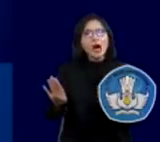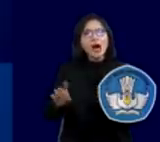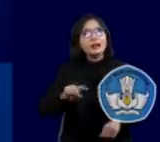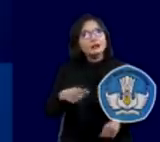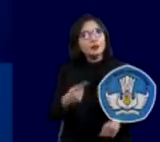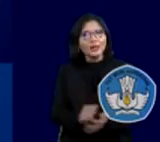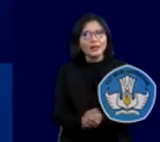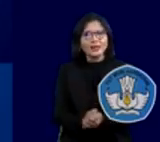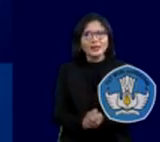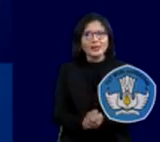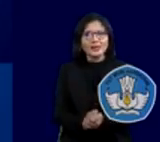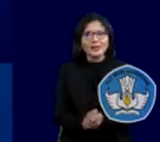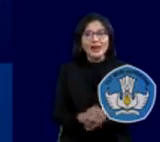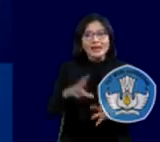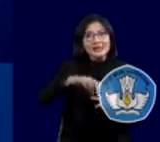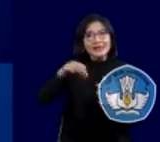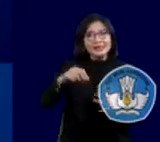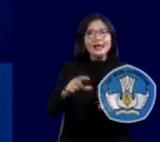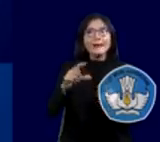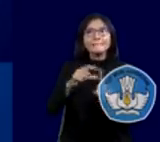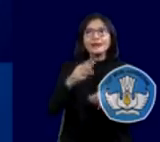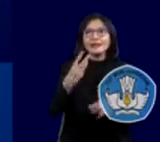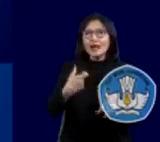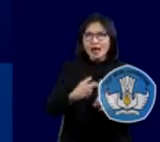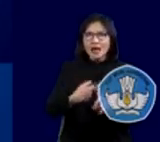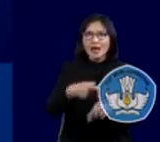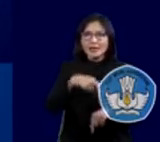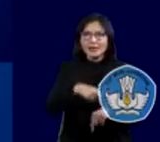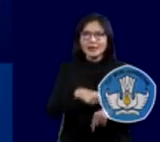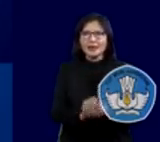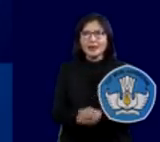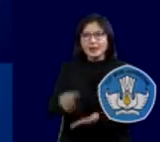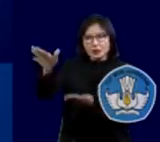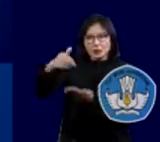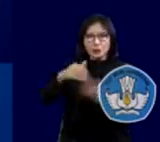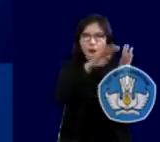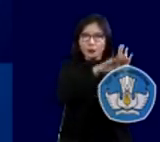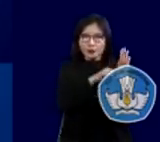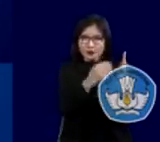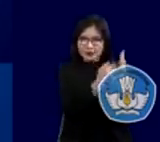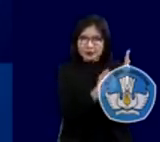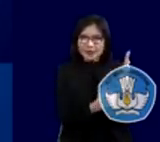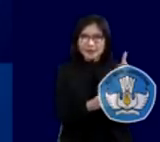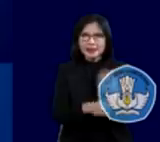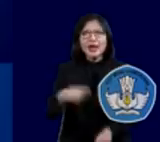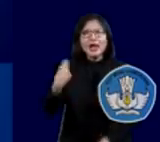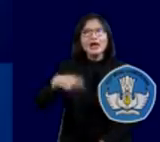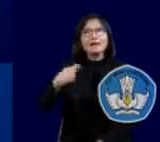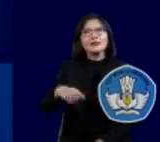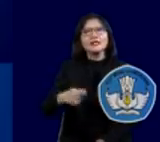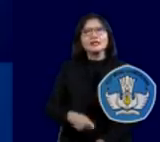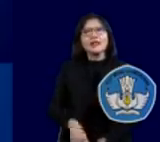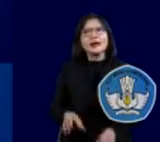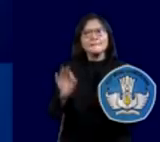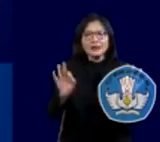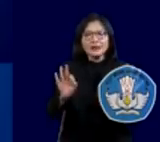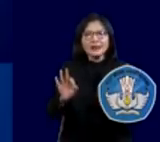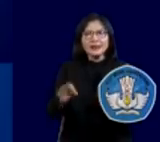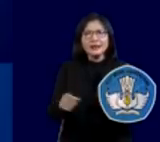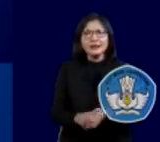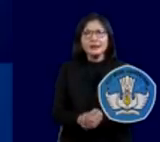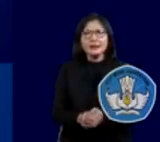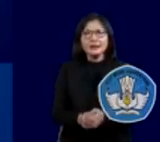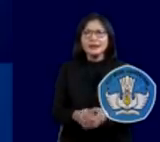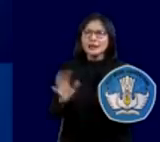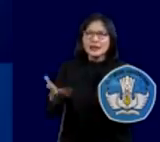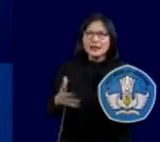Seleksi P3K ini dibuka karena berdasarkan data pokok pendidikan Dapodik, Kemendikbud mengestimasi kebutuhan guru di